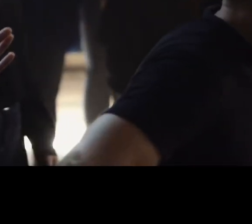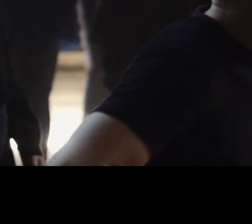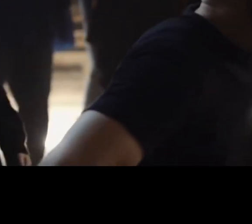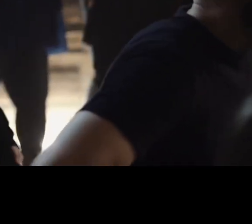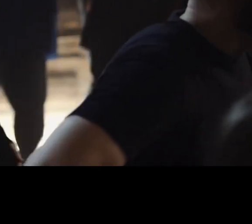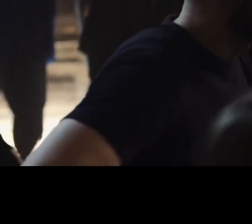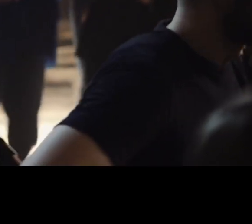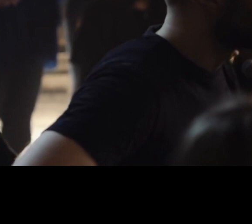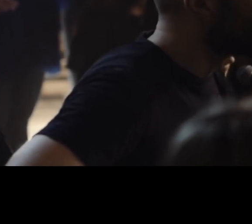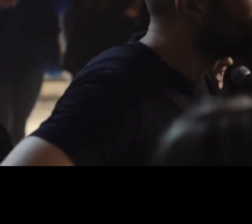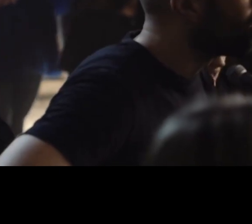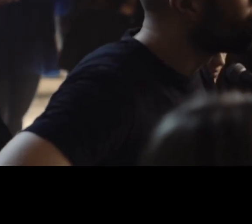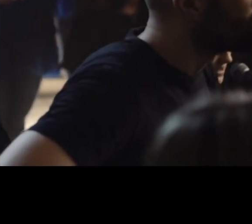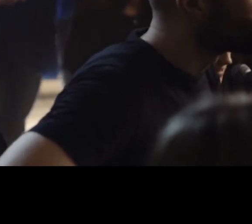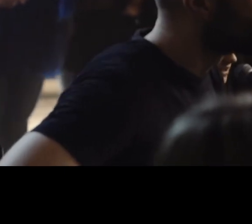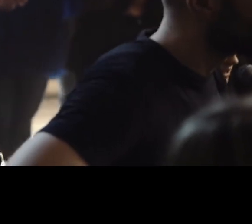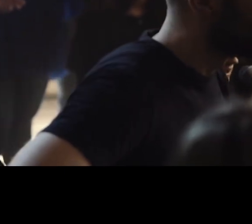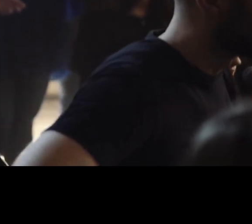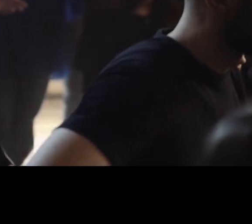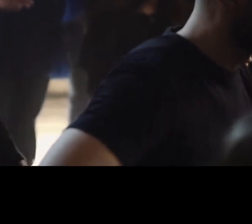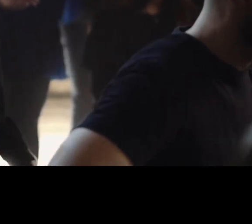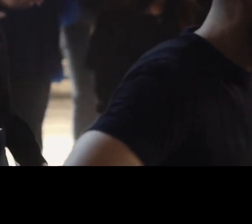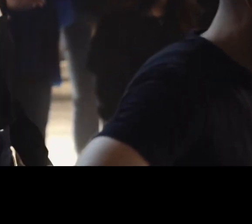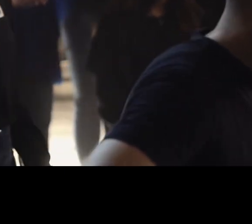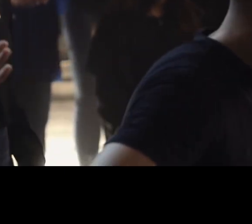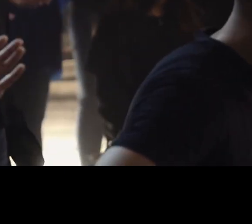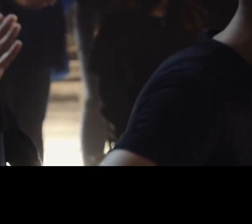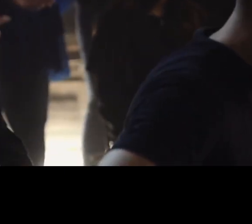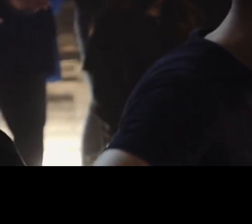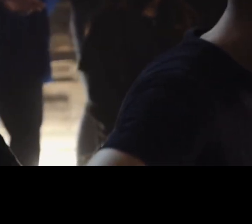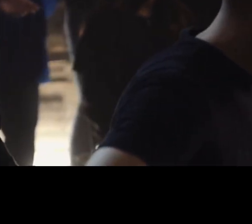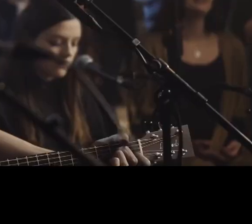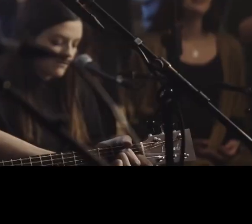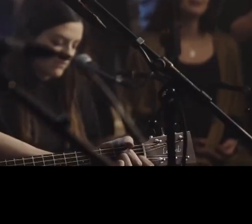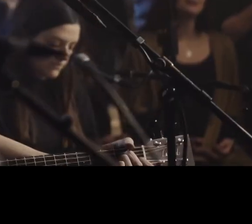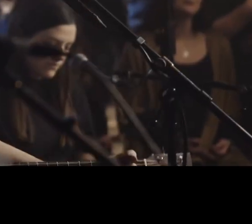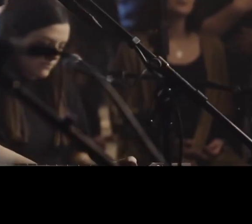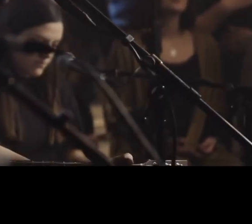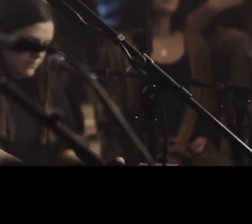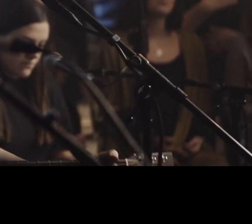ljubav, koja bi te liječila.